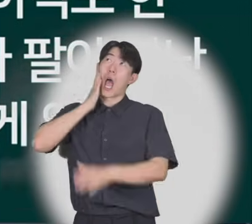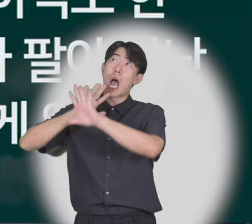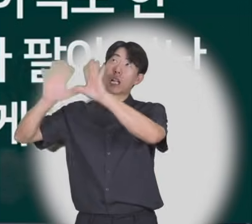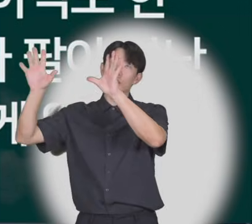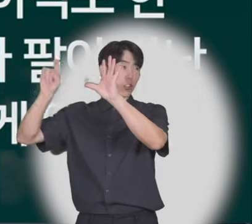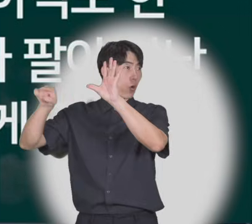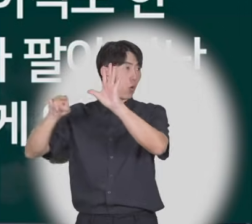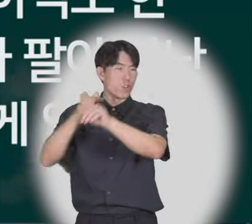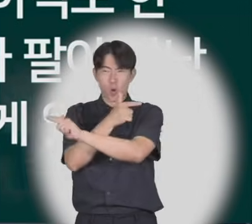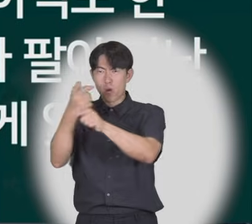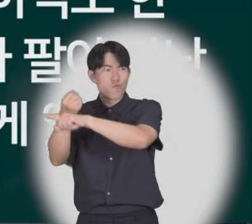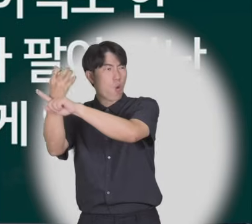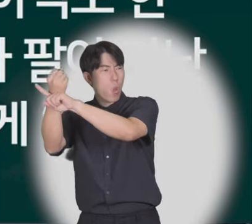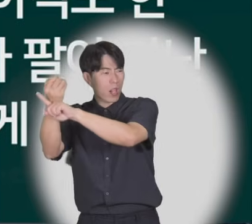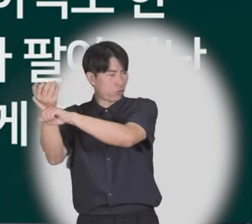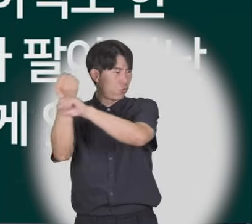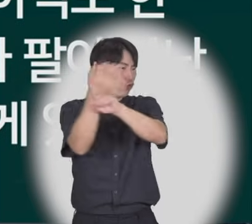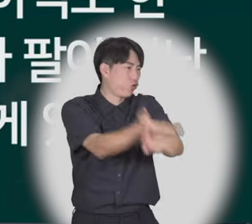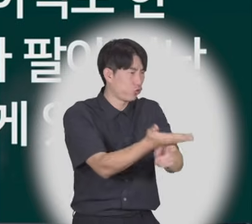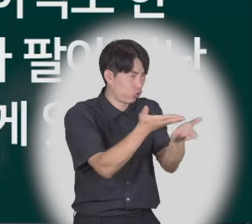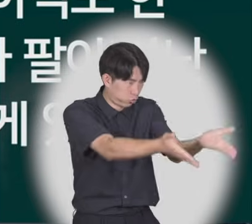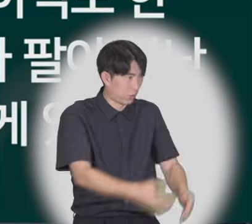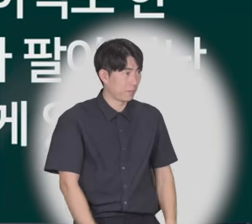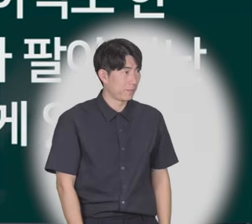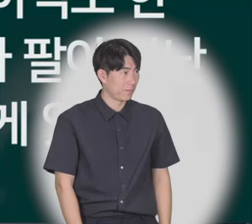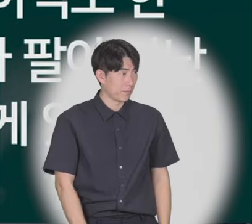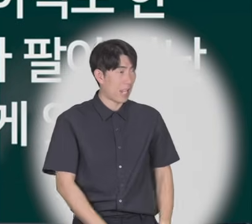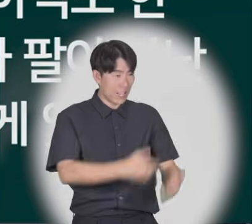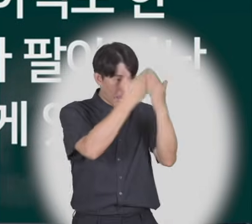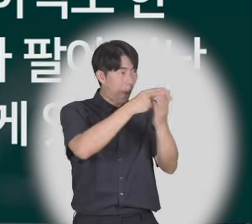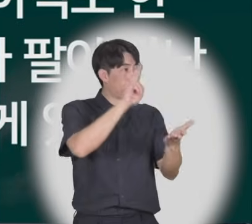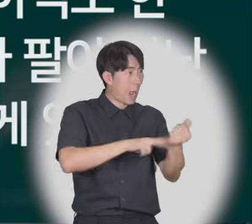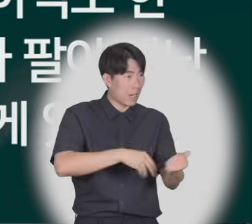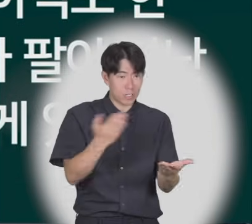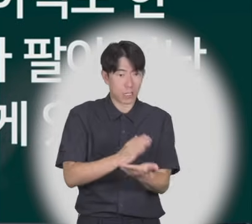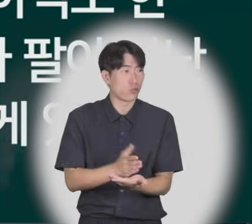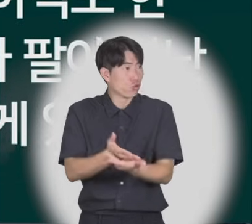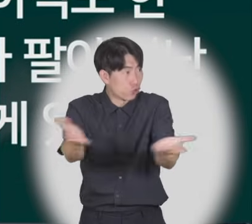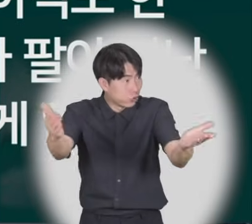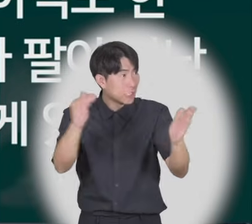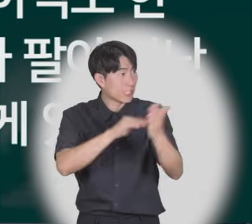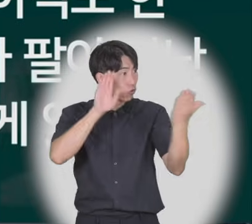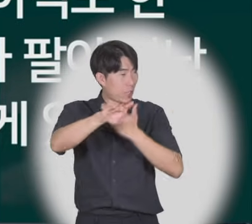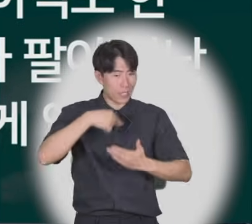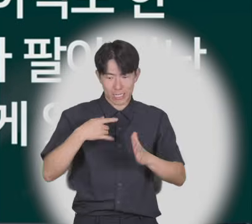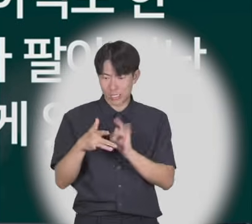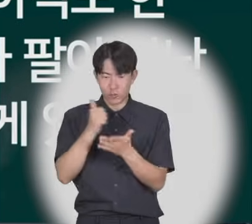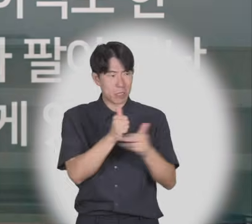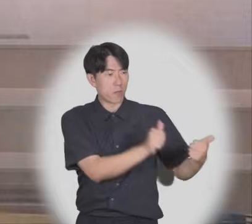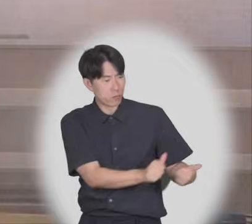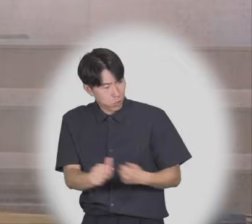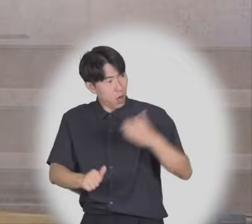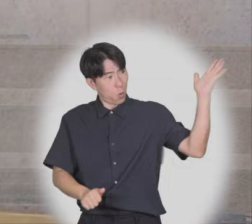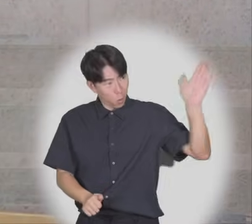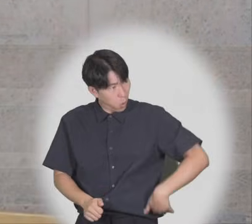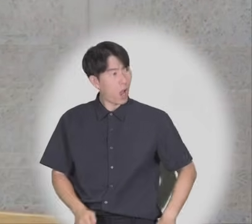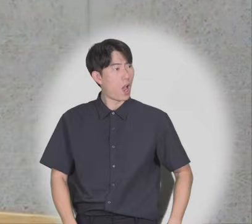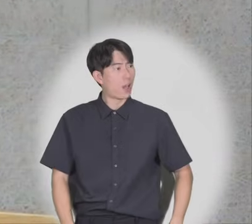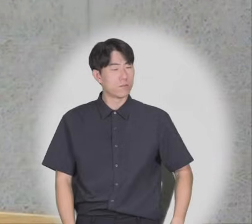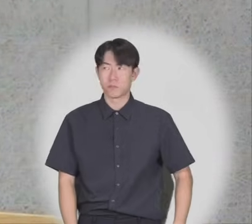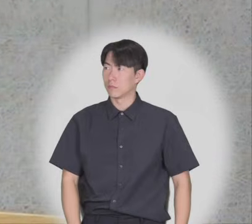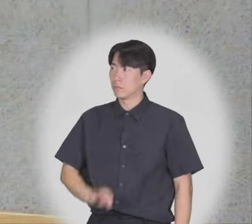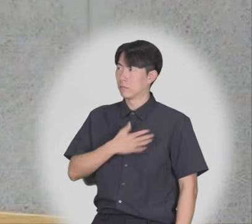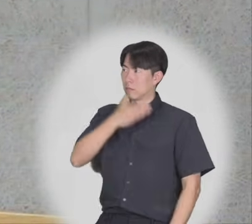보화가 내게 있으리니 그리고 와서 나를 따르라 말씀하시죠. 이 말씀을 듣자 부자